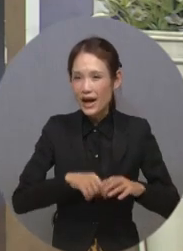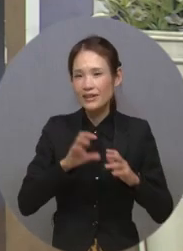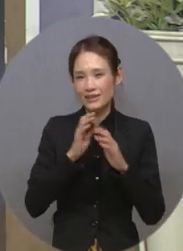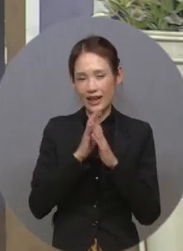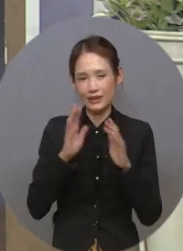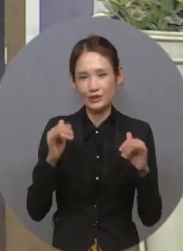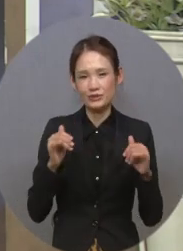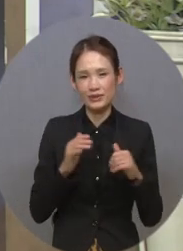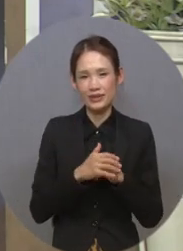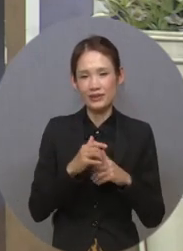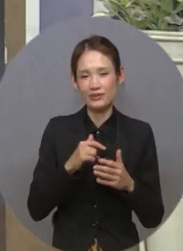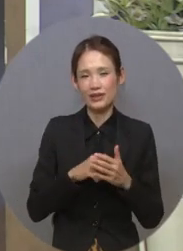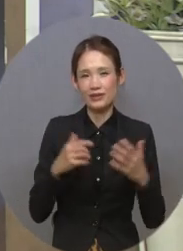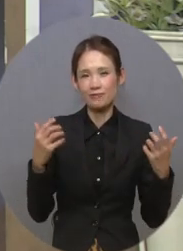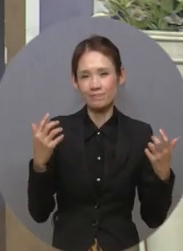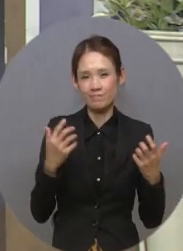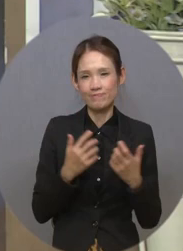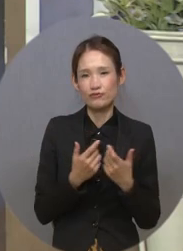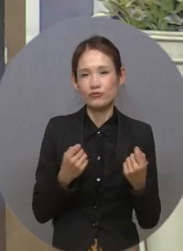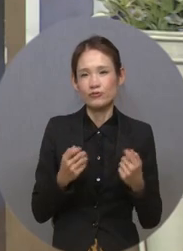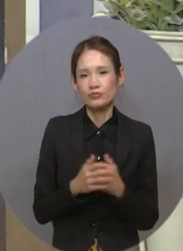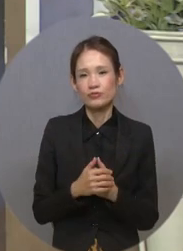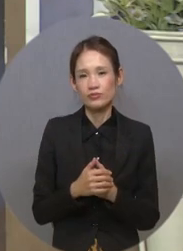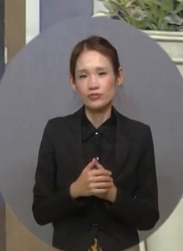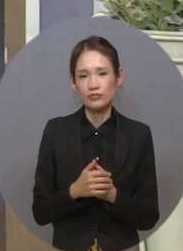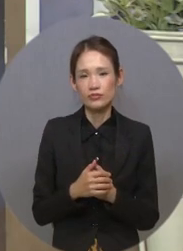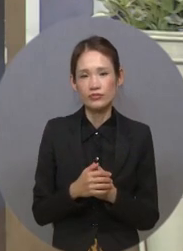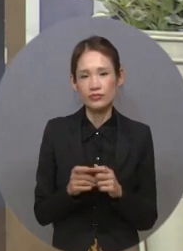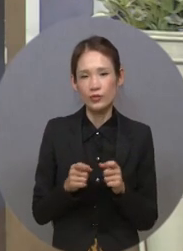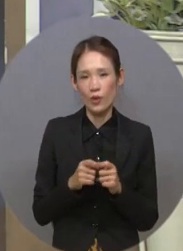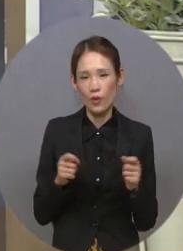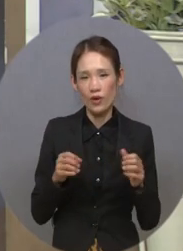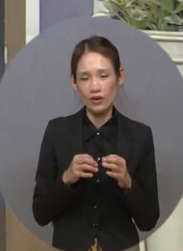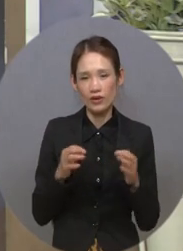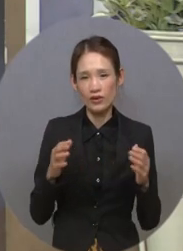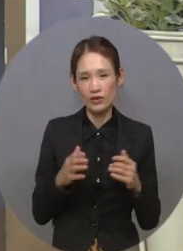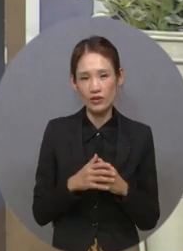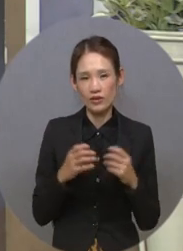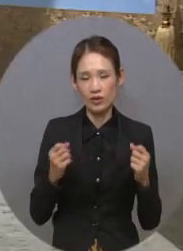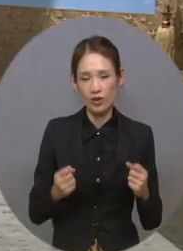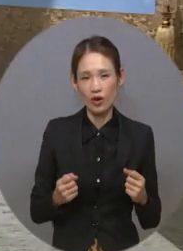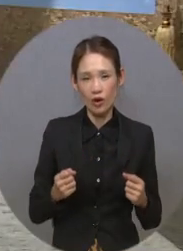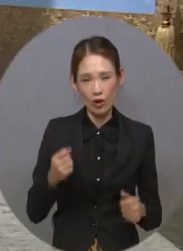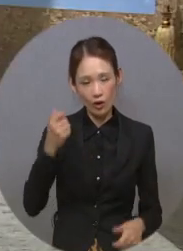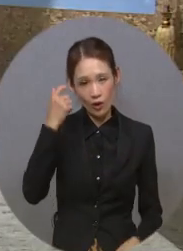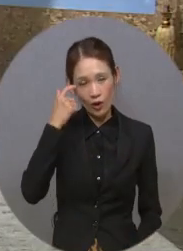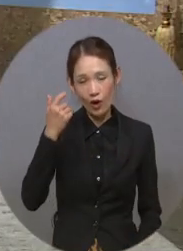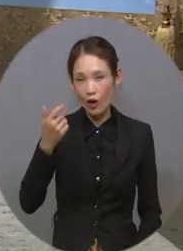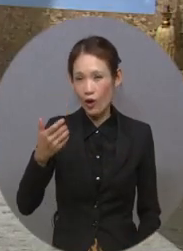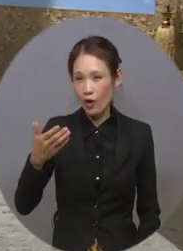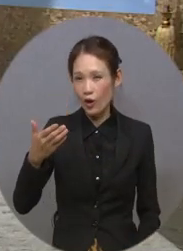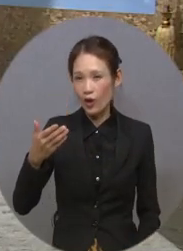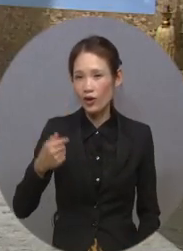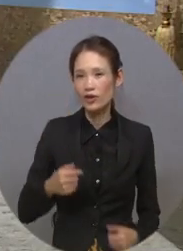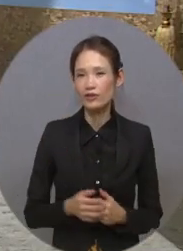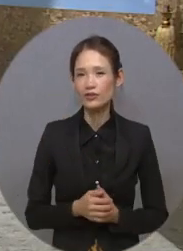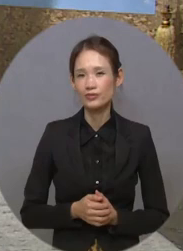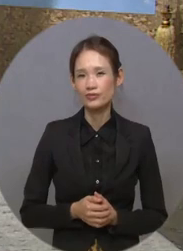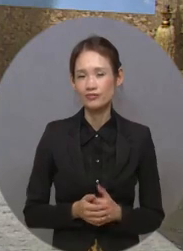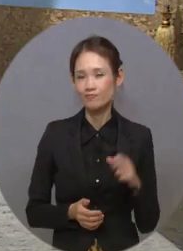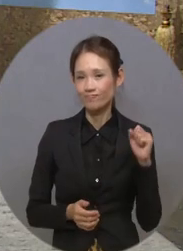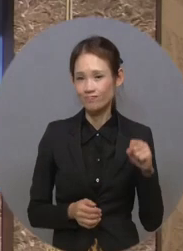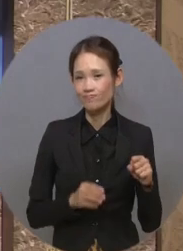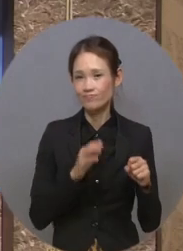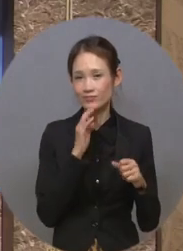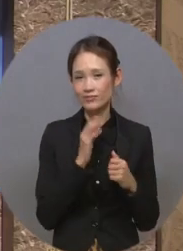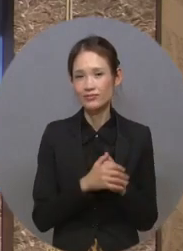생각하는 마음이 가득하신 것 같습니다. 네. 그럼 오랫동안 이 양주시에 네. 거주를 해 오신 건가요? 그렇죠.